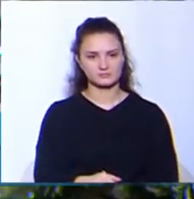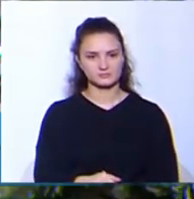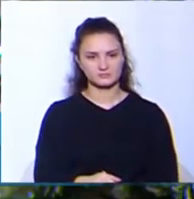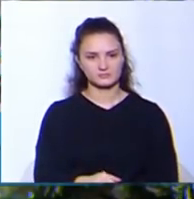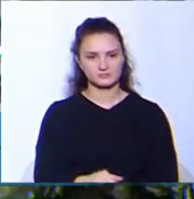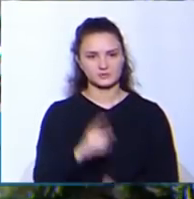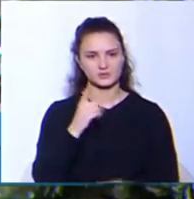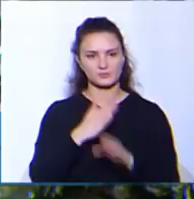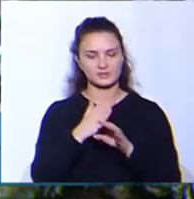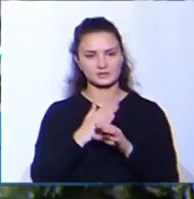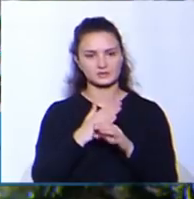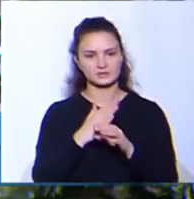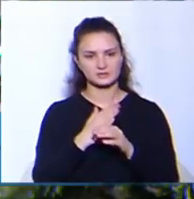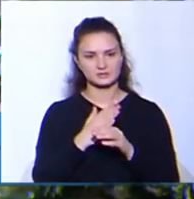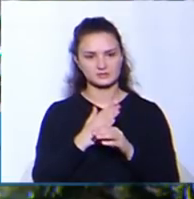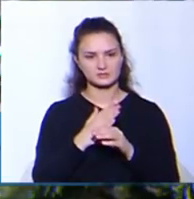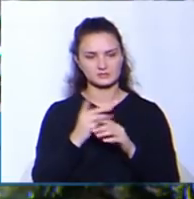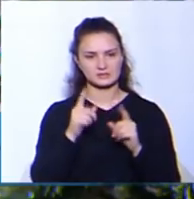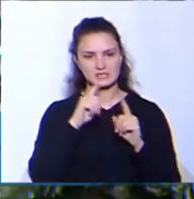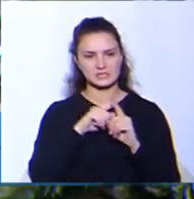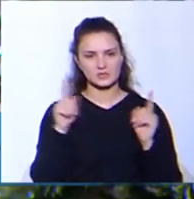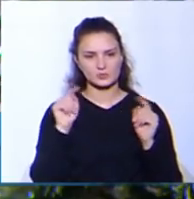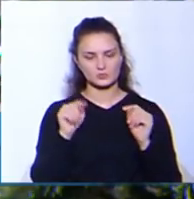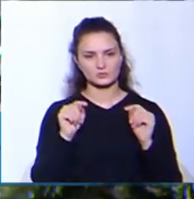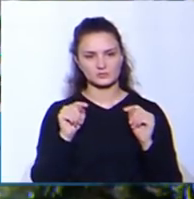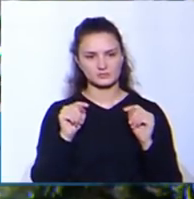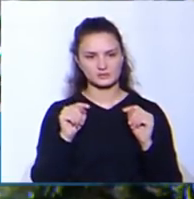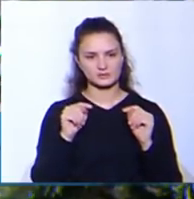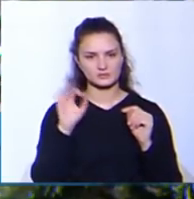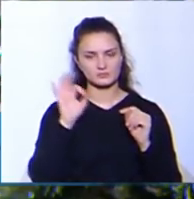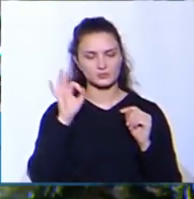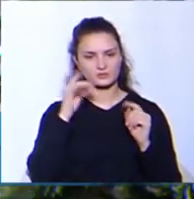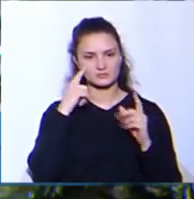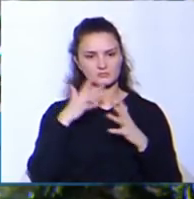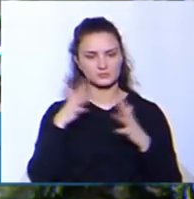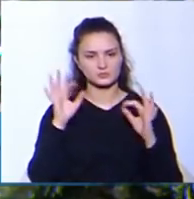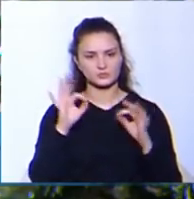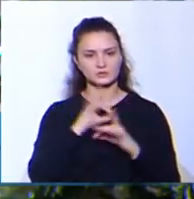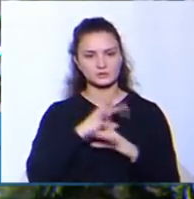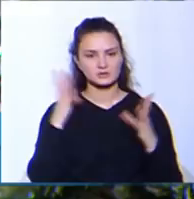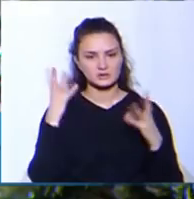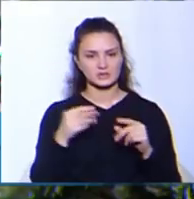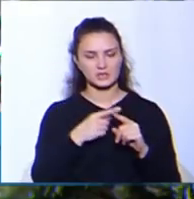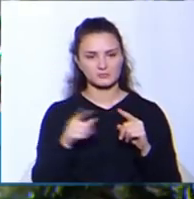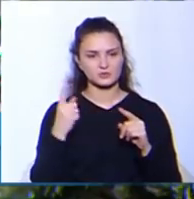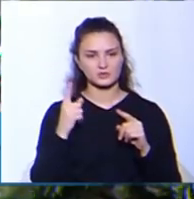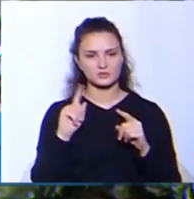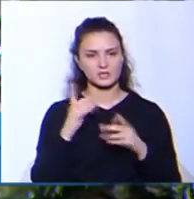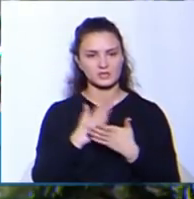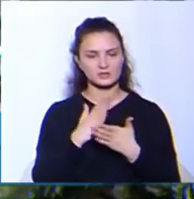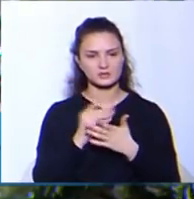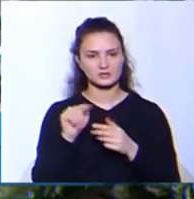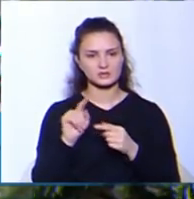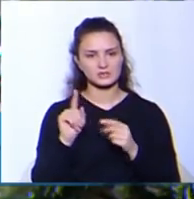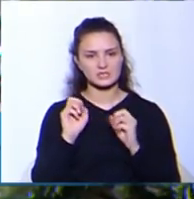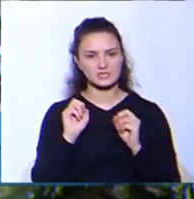ხოლმე კრიტიკული მდგომარეობი, განსაკუთრებით გაზრდილი სტატისტიკა სწორედ სადღესასწაულო დატვირთვისას? რა ხდება ამ დროს?